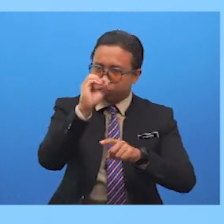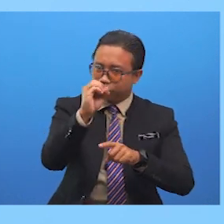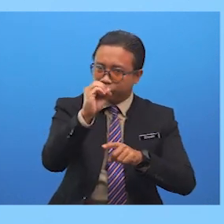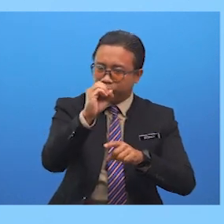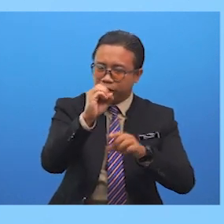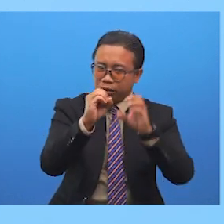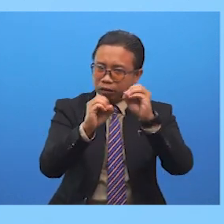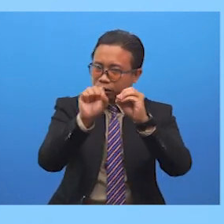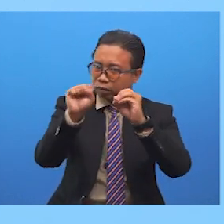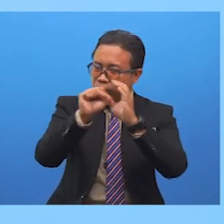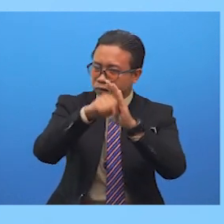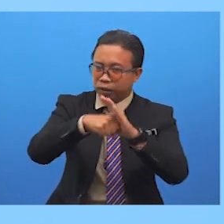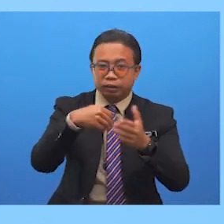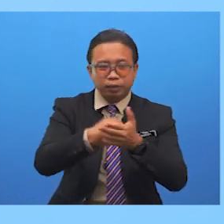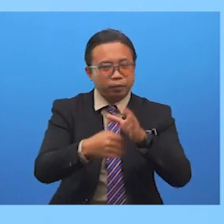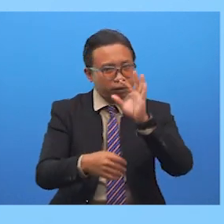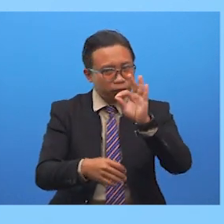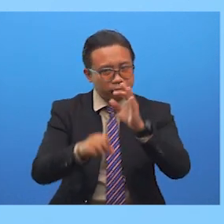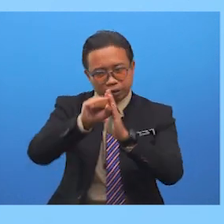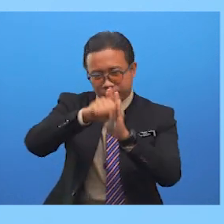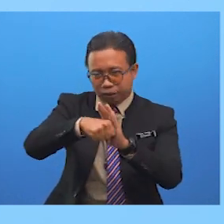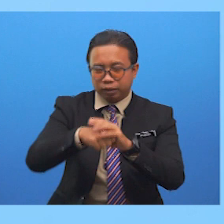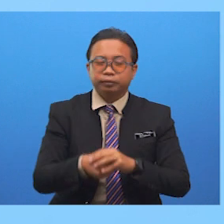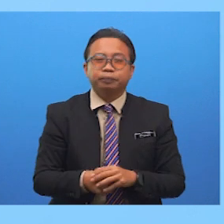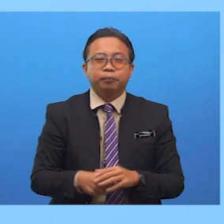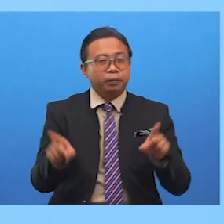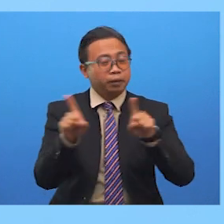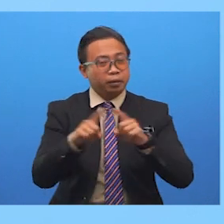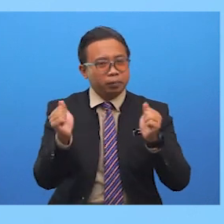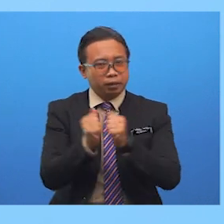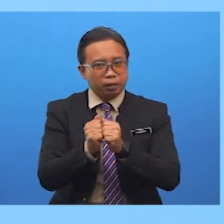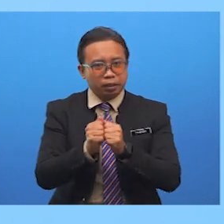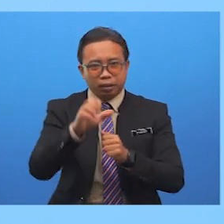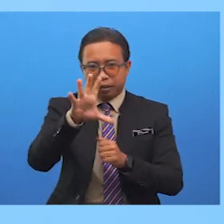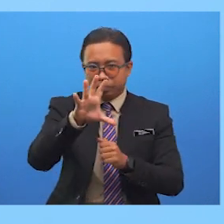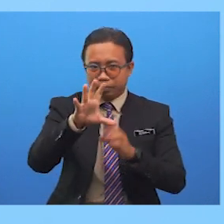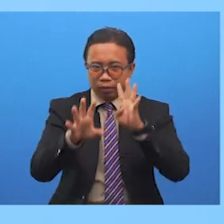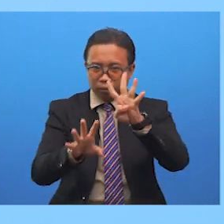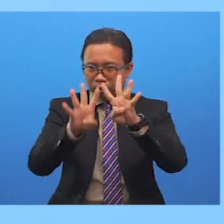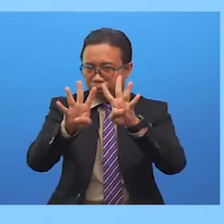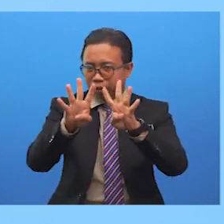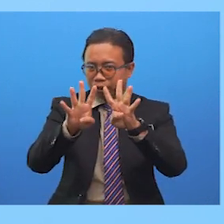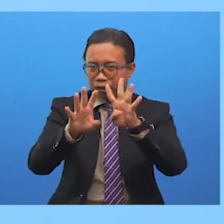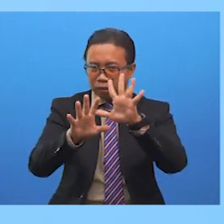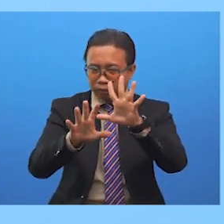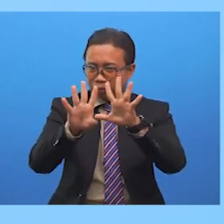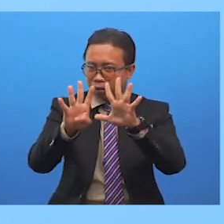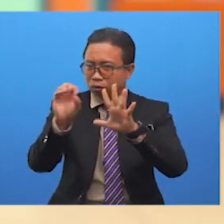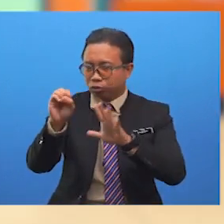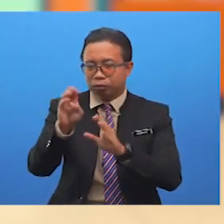sifat saat hingga 9 saat ia itu bersamaan dengan 540